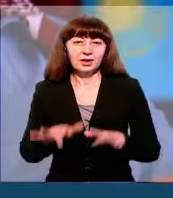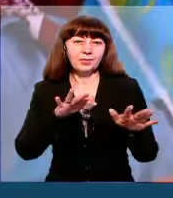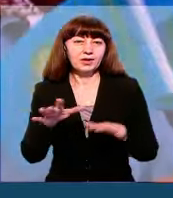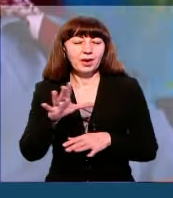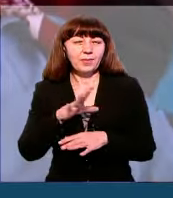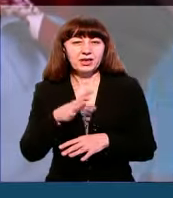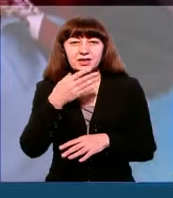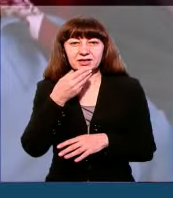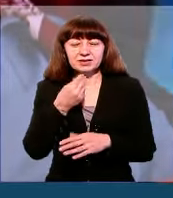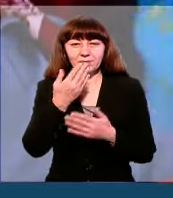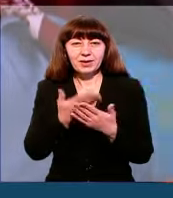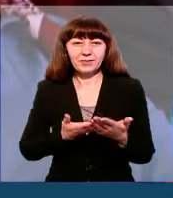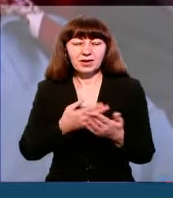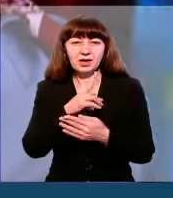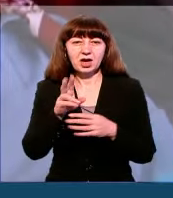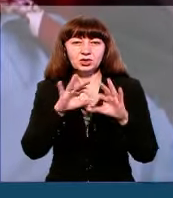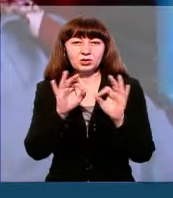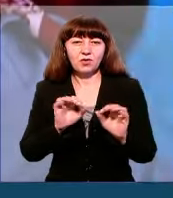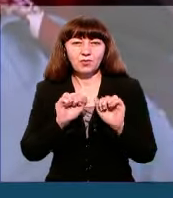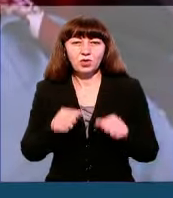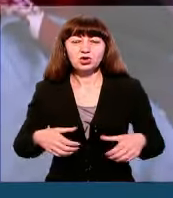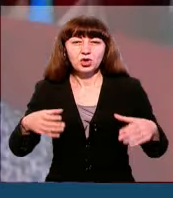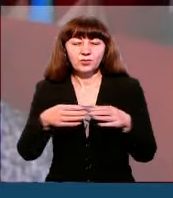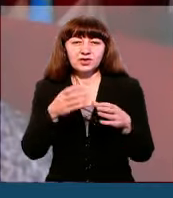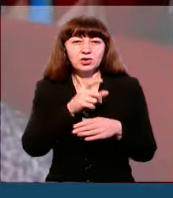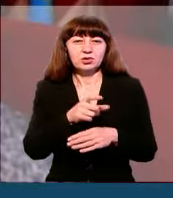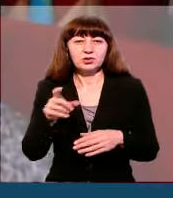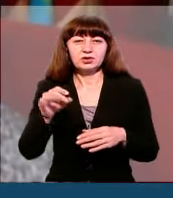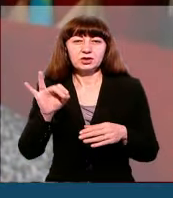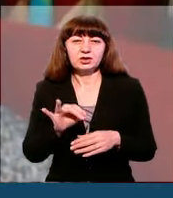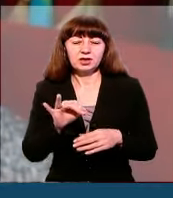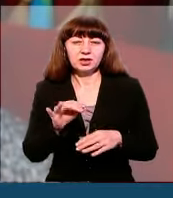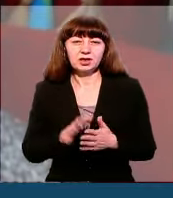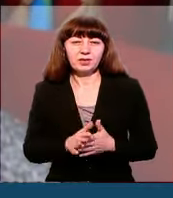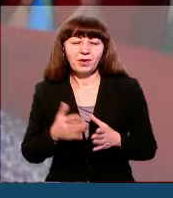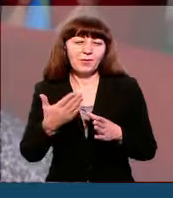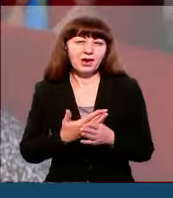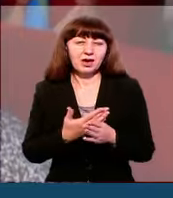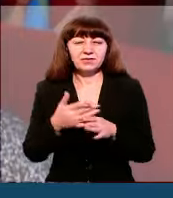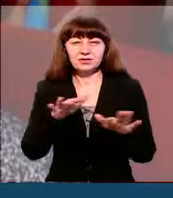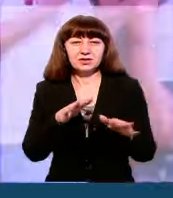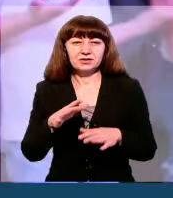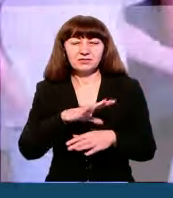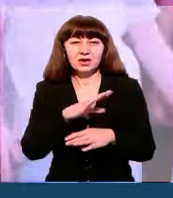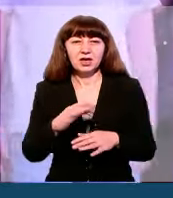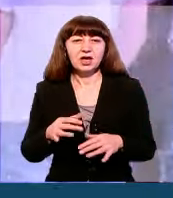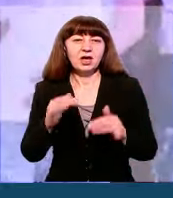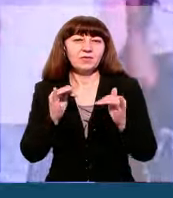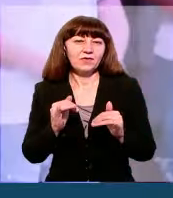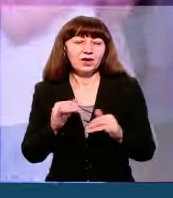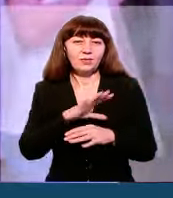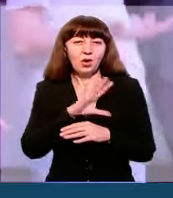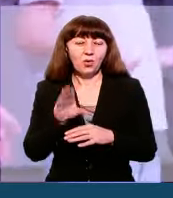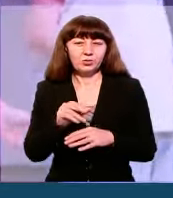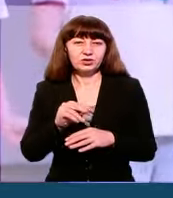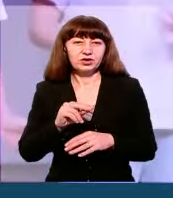Мероприятие стало ярким примером того, как искусство может объединить людей и вдохновлять их на действия во имя общего блага. Участие